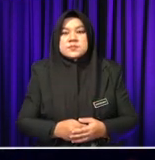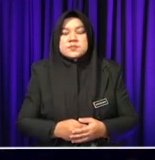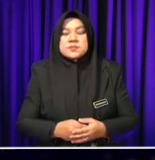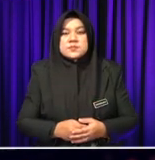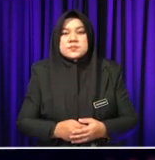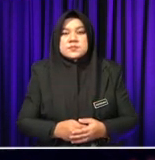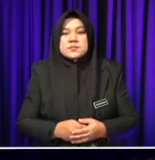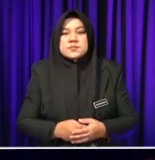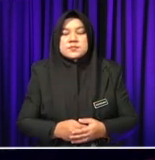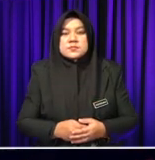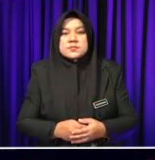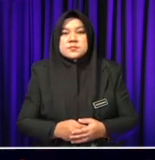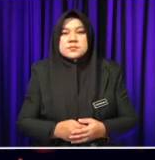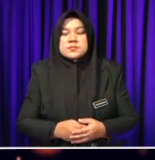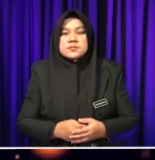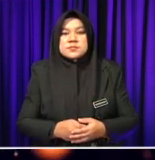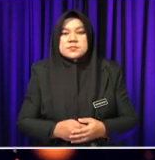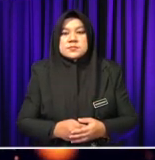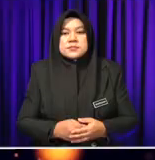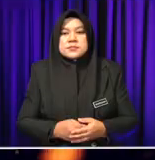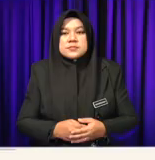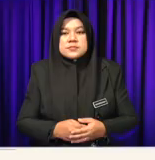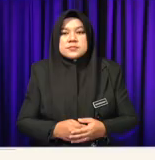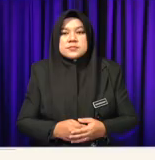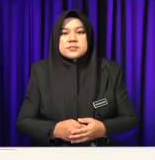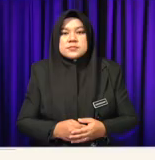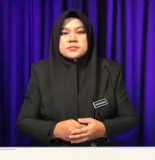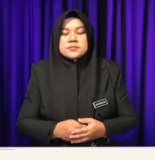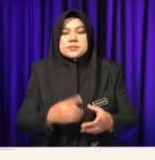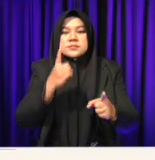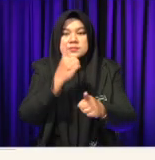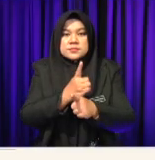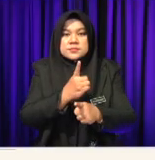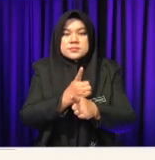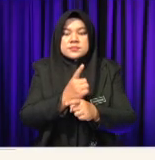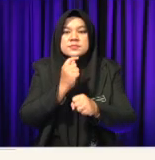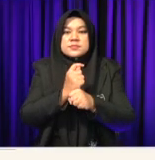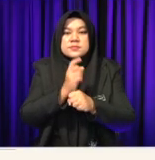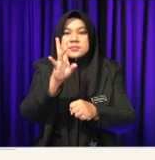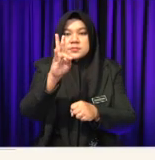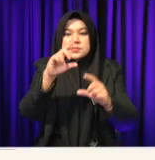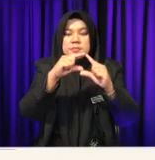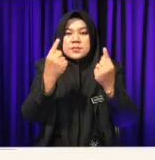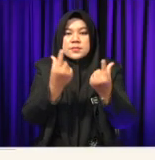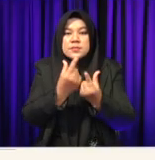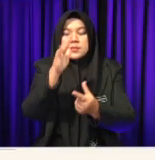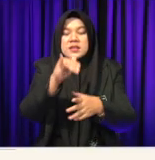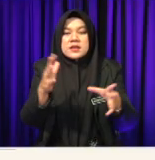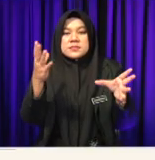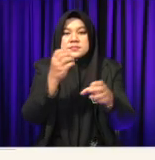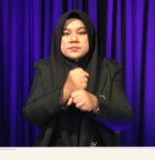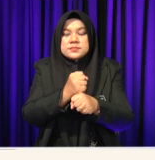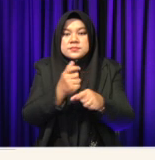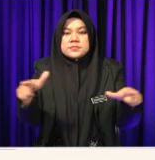betul ke tidak okey W betullah kan Tujuh golongan yang mendapat